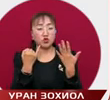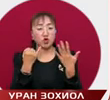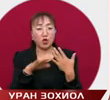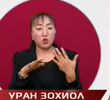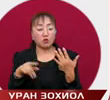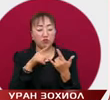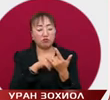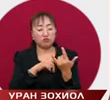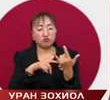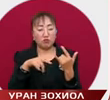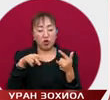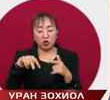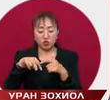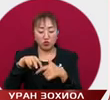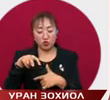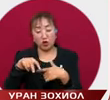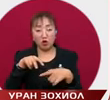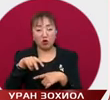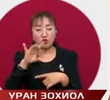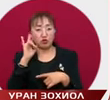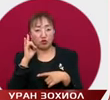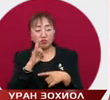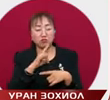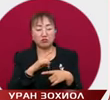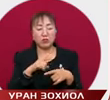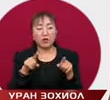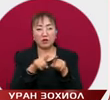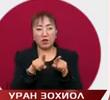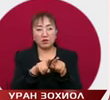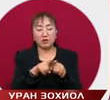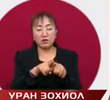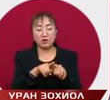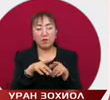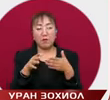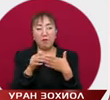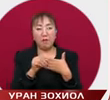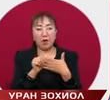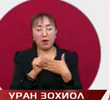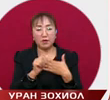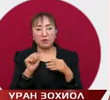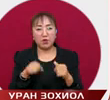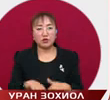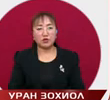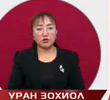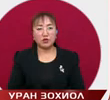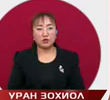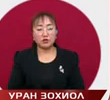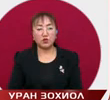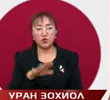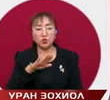мордоод энэ хэсэг болвол мөн одоо хүүхдтэй ат хэрхэн ойрхон байсан бэ? Хэрхэн